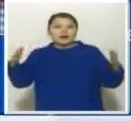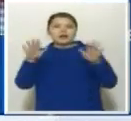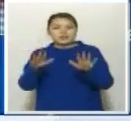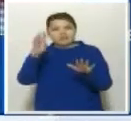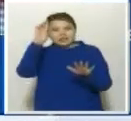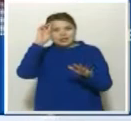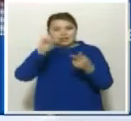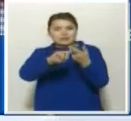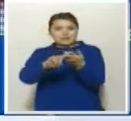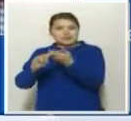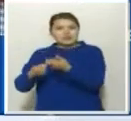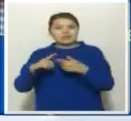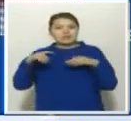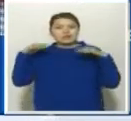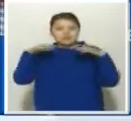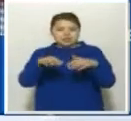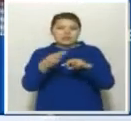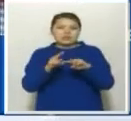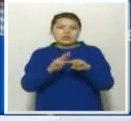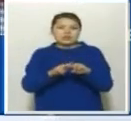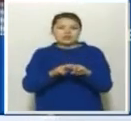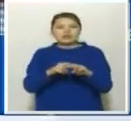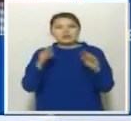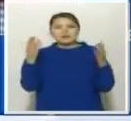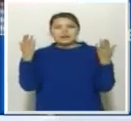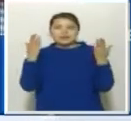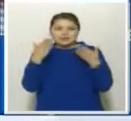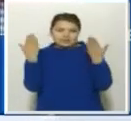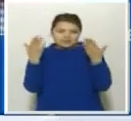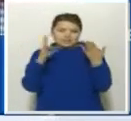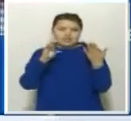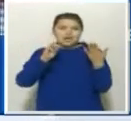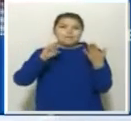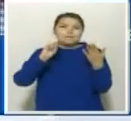басқа ұжымдық іс-шаралар, жұма намазы, діни шаралар өткізуге тыйым салынды.